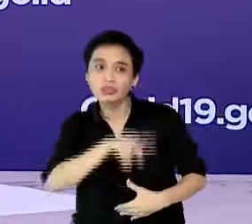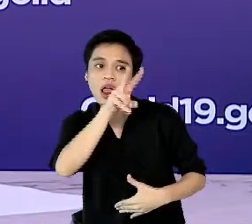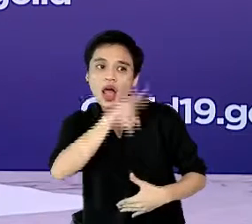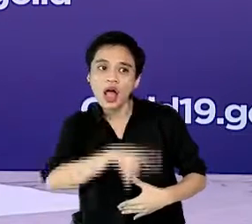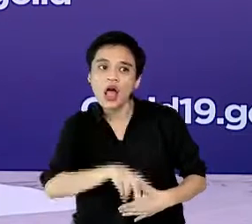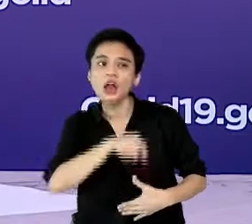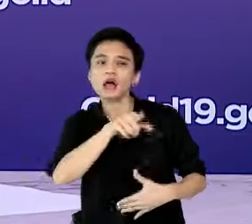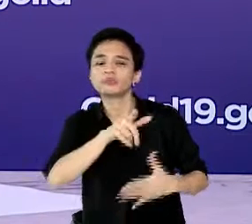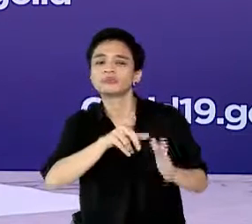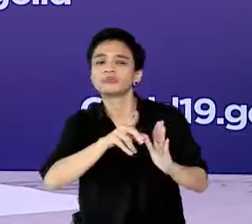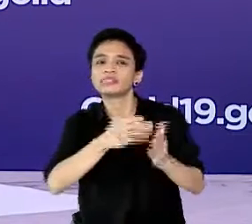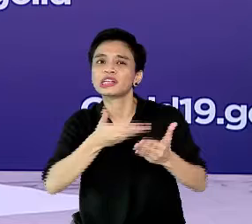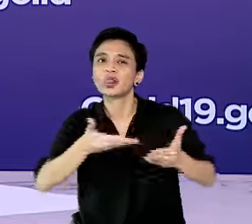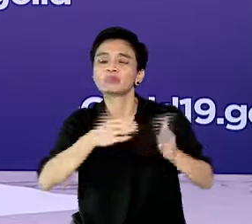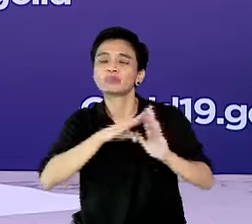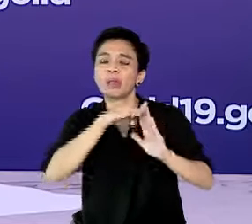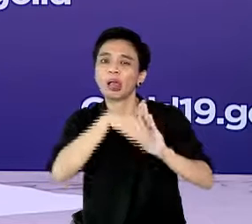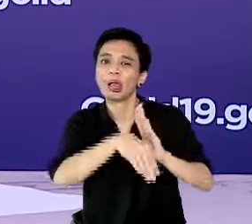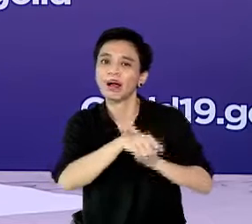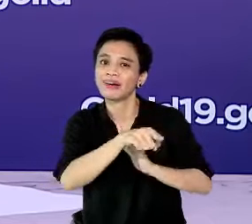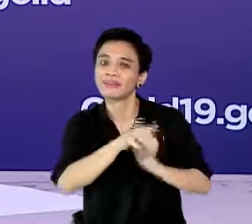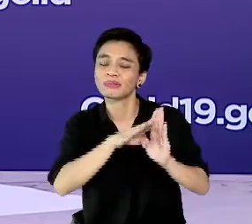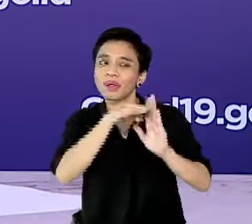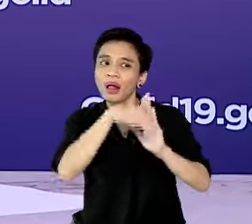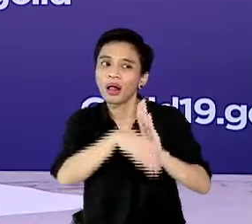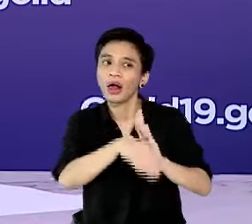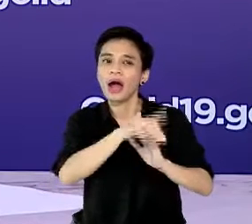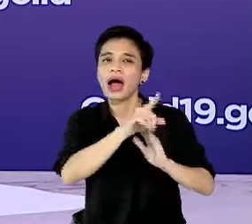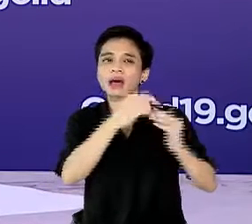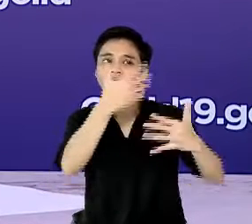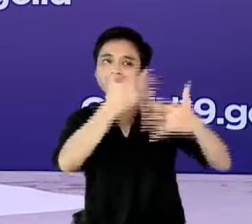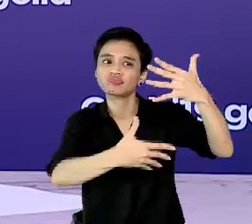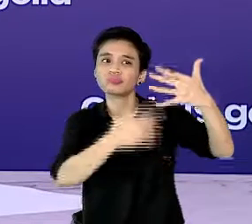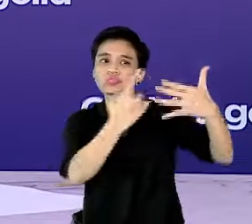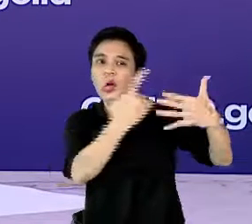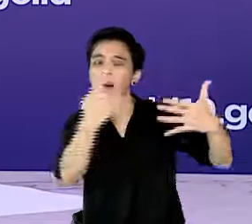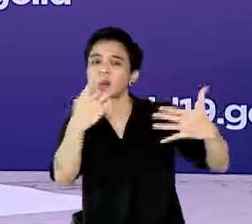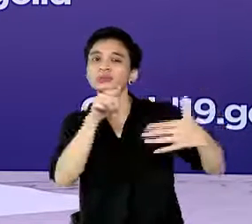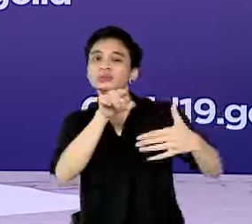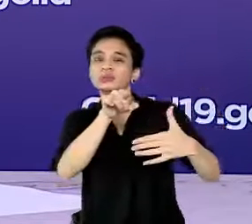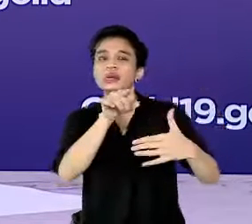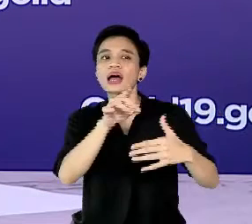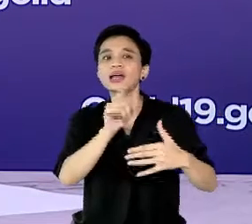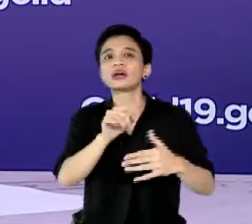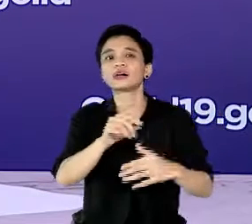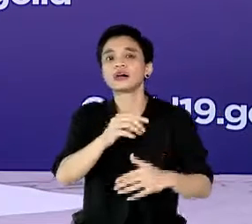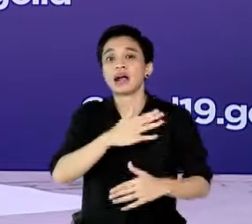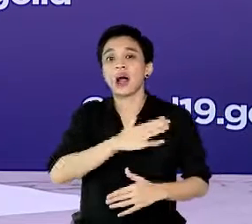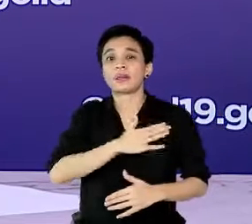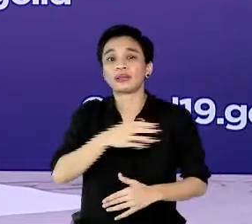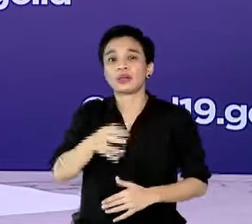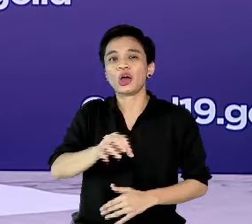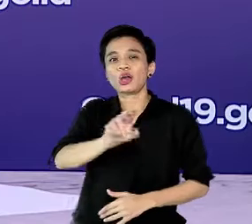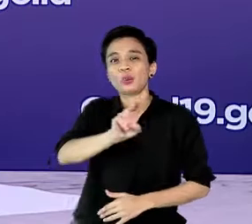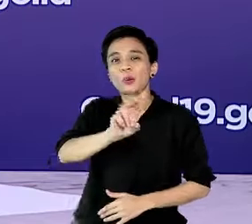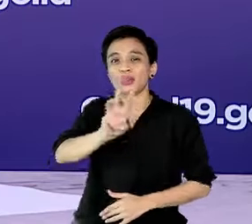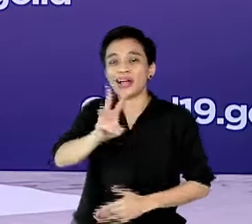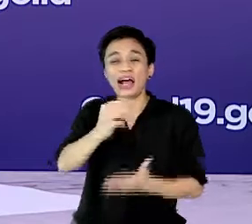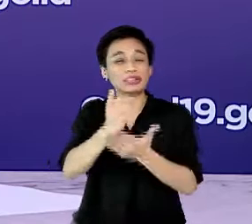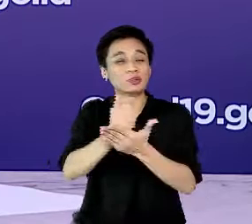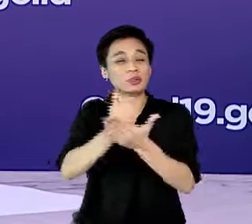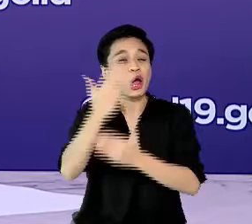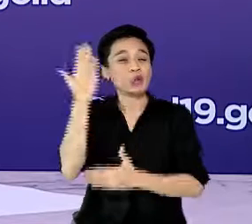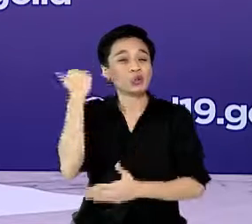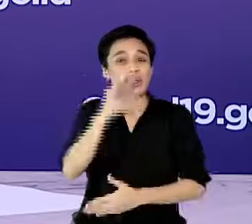ini tidak terlalu baik dimana salah satunya terdapat sejumlah 23 kabupaten-kota dari zona